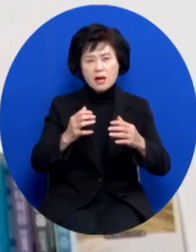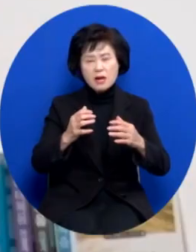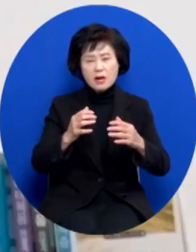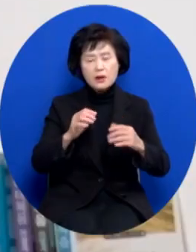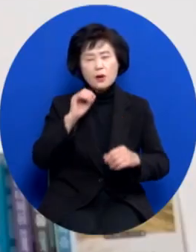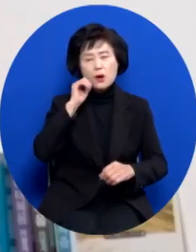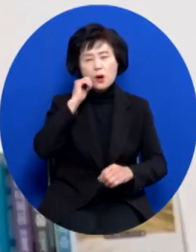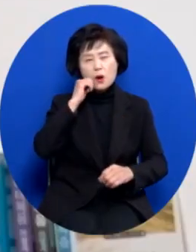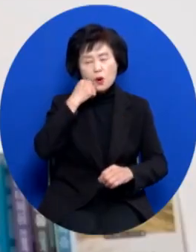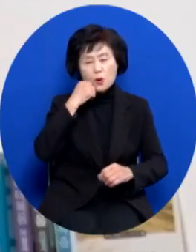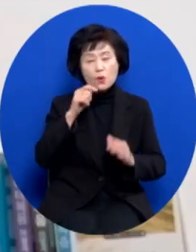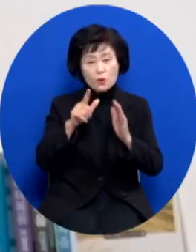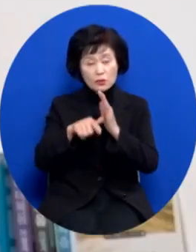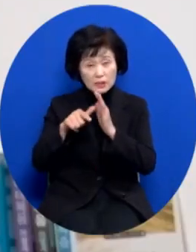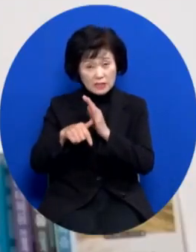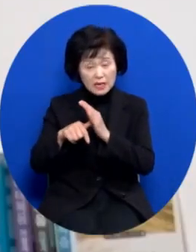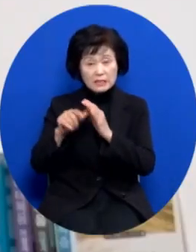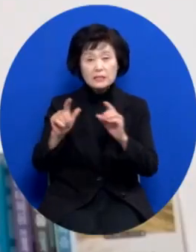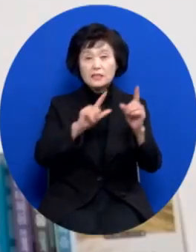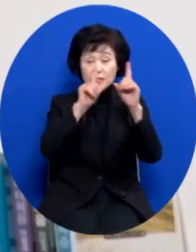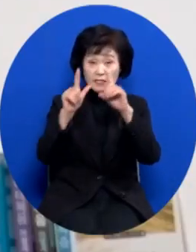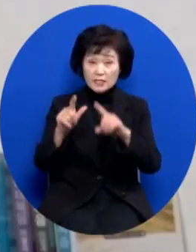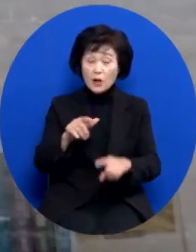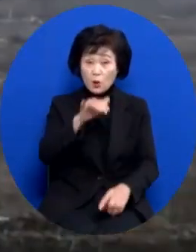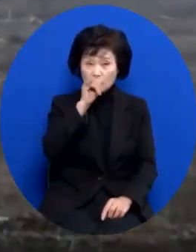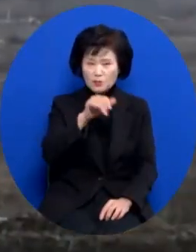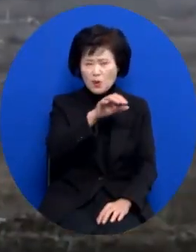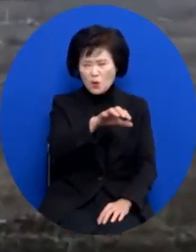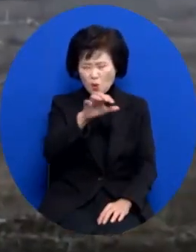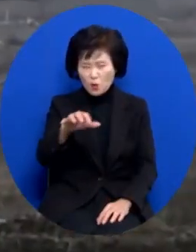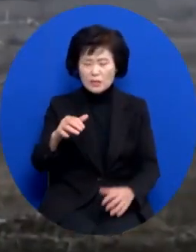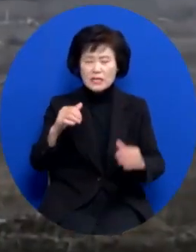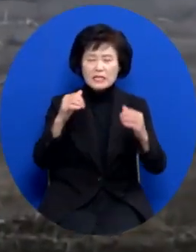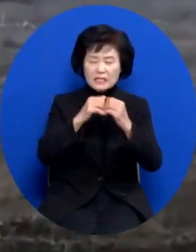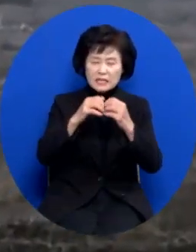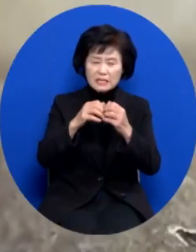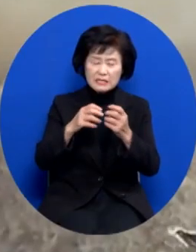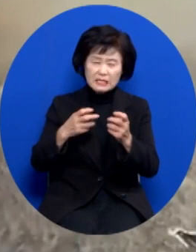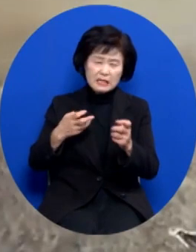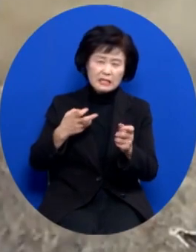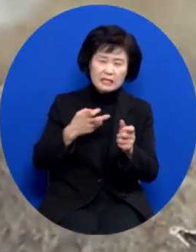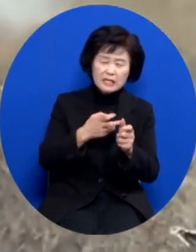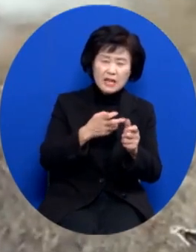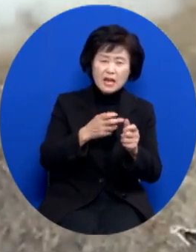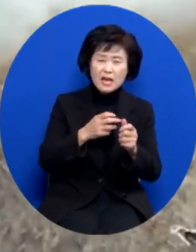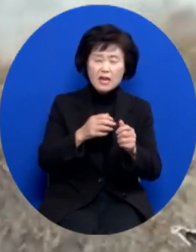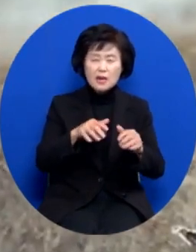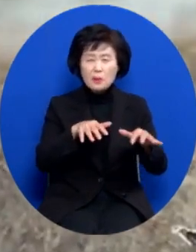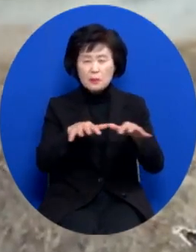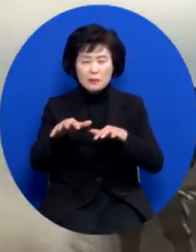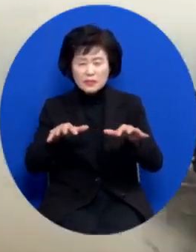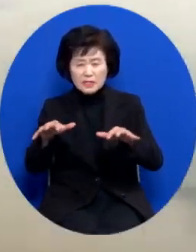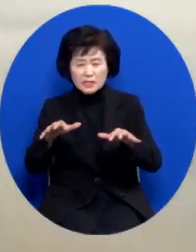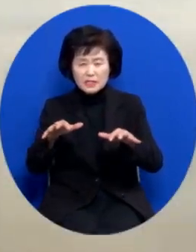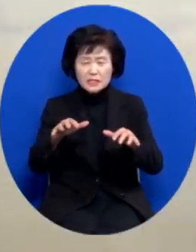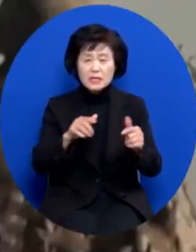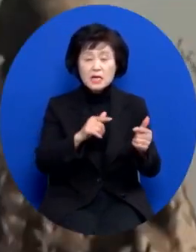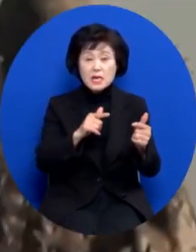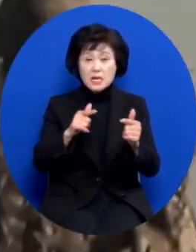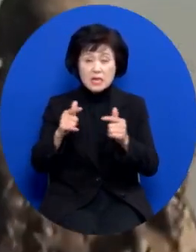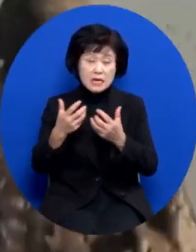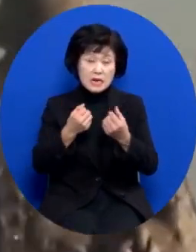있습니다. 지구촌 곳곳에는 전쟁과 테러와 내전과 불화의 소식이 끊이지